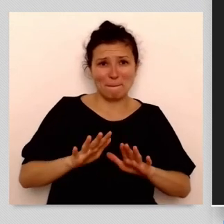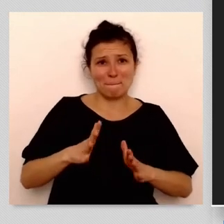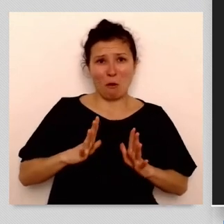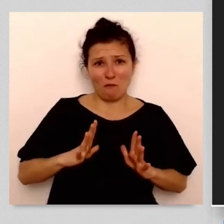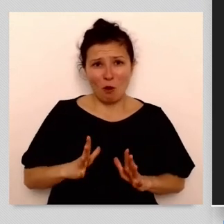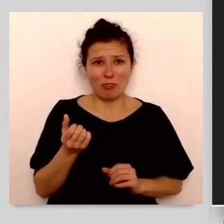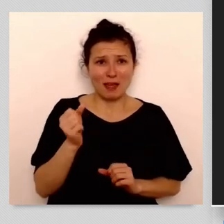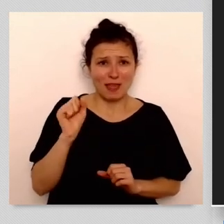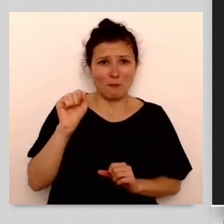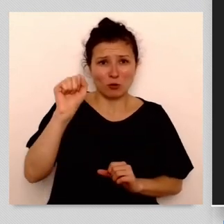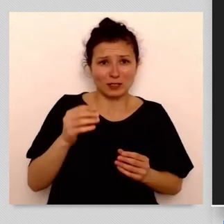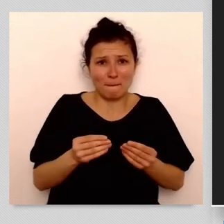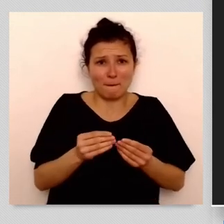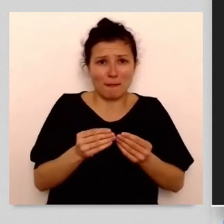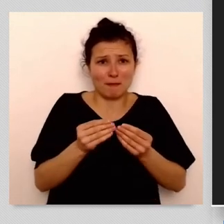na przykład